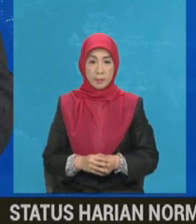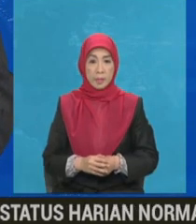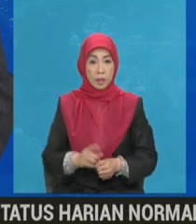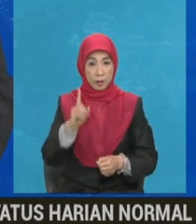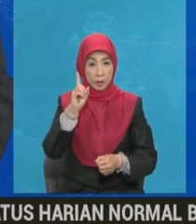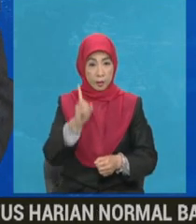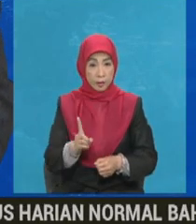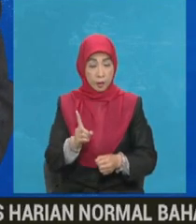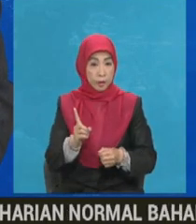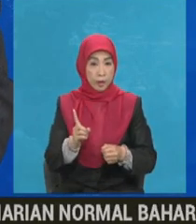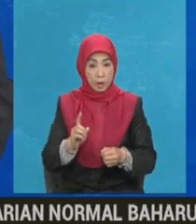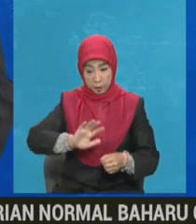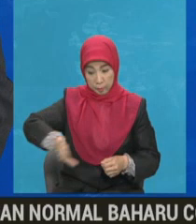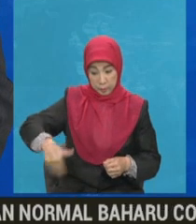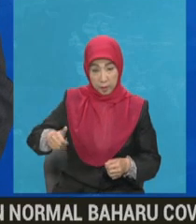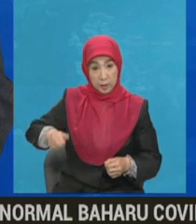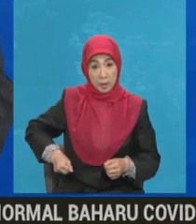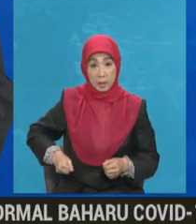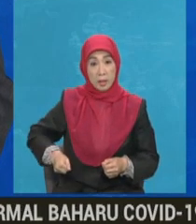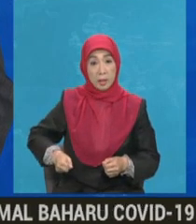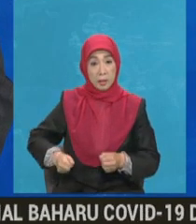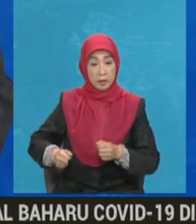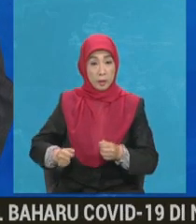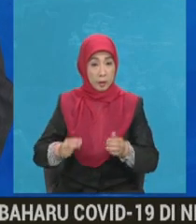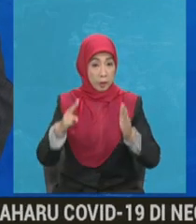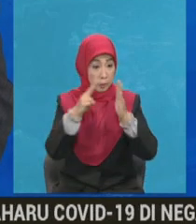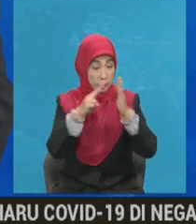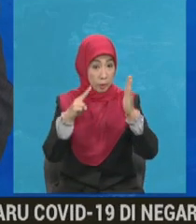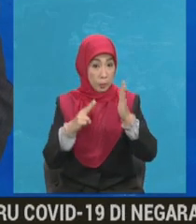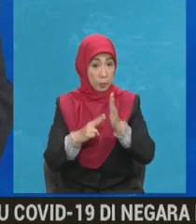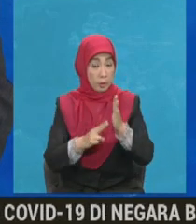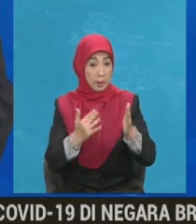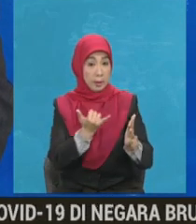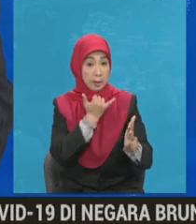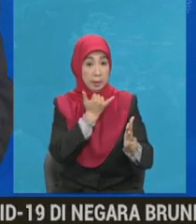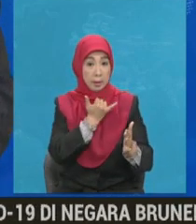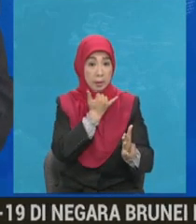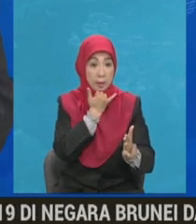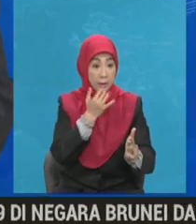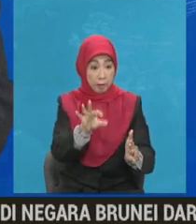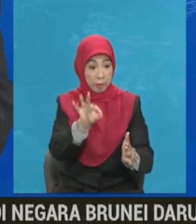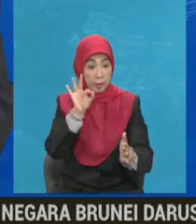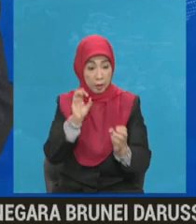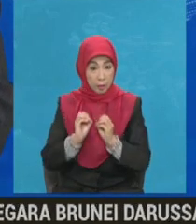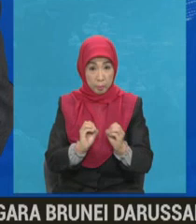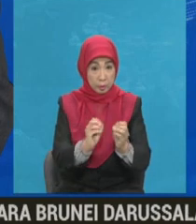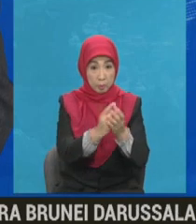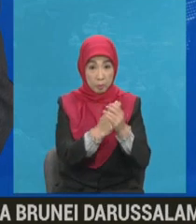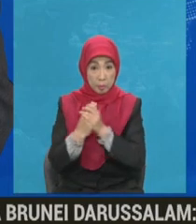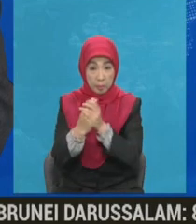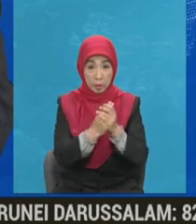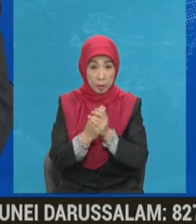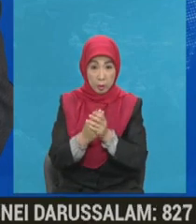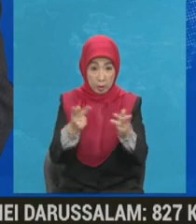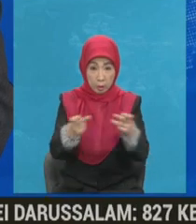Hai Seorang warga negara Bangladesh dikenakan beberapa tindakan undang-undang atas kesalahan ini dapat is waktu operasi bersepadu